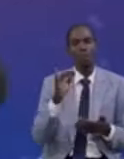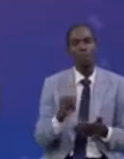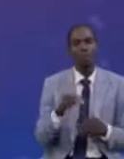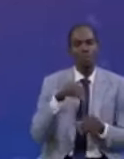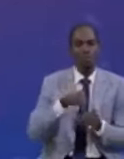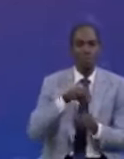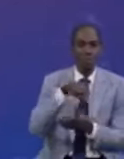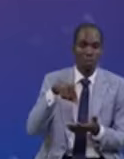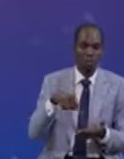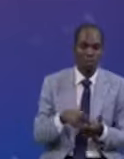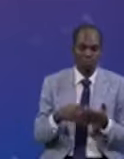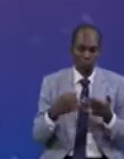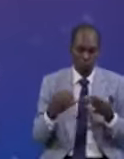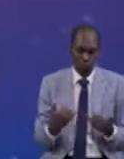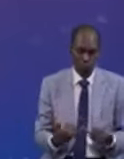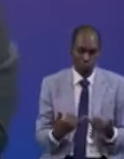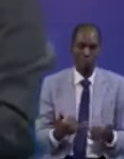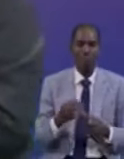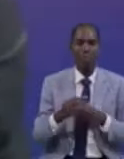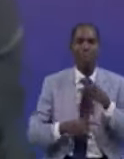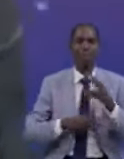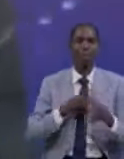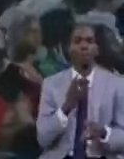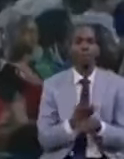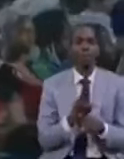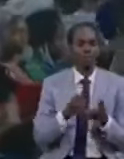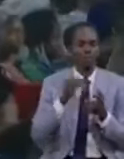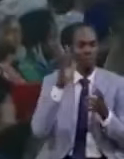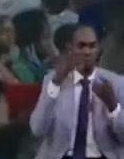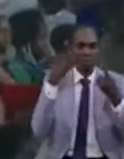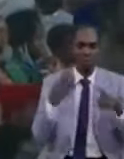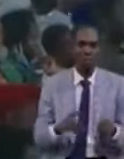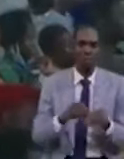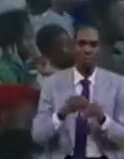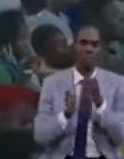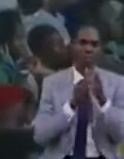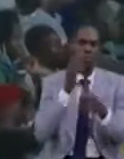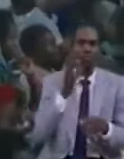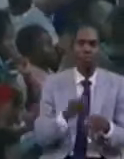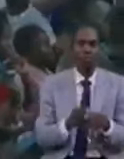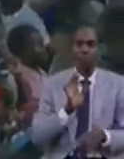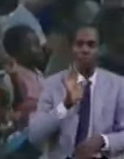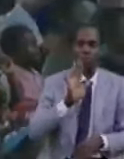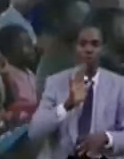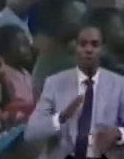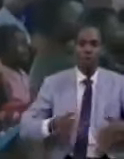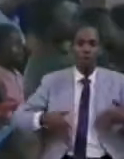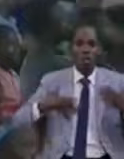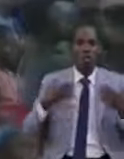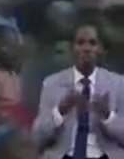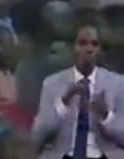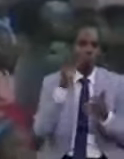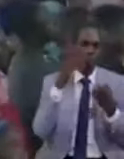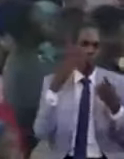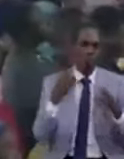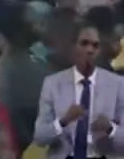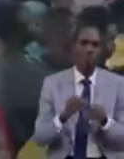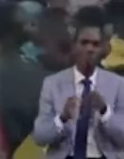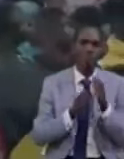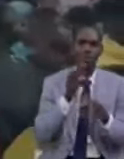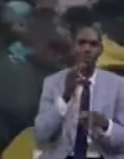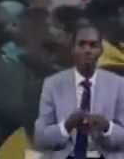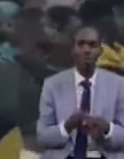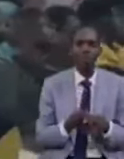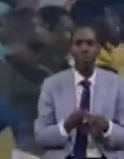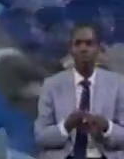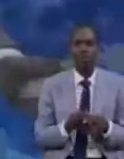siècle présent et ça va arriver ta vie ça va arriver tes voisins vont